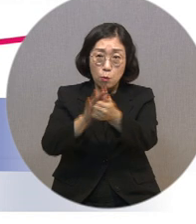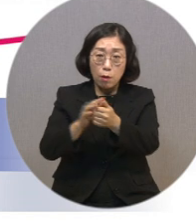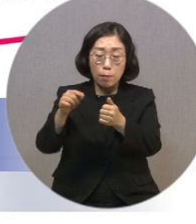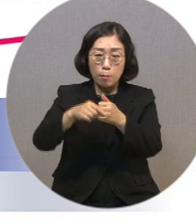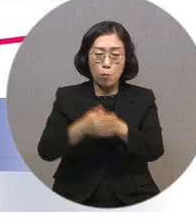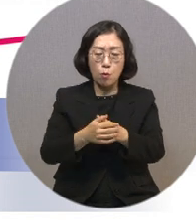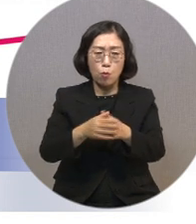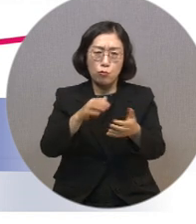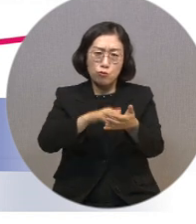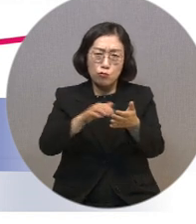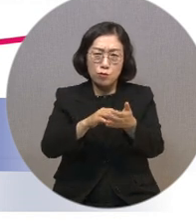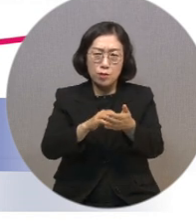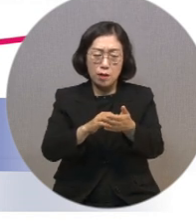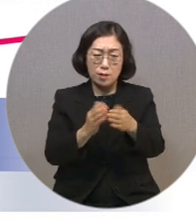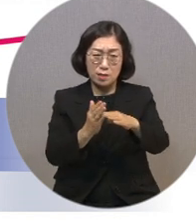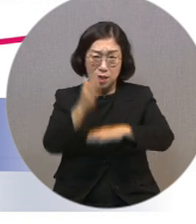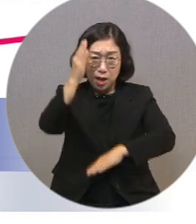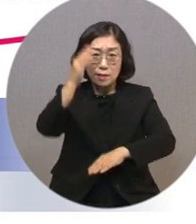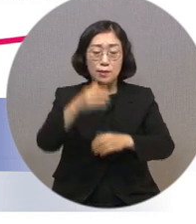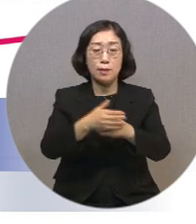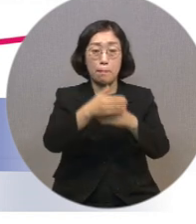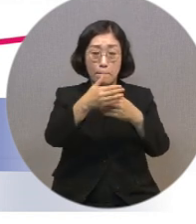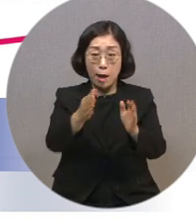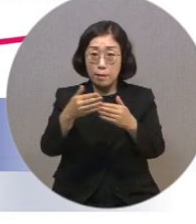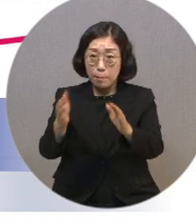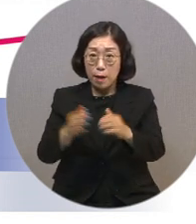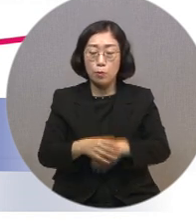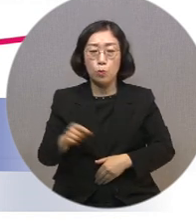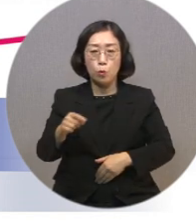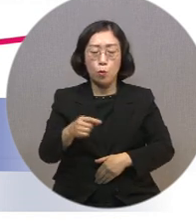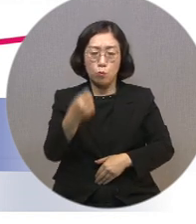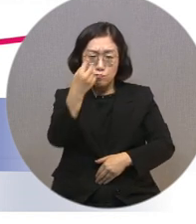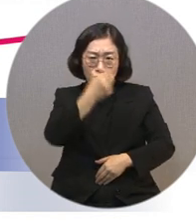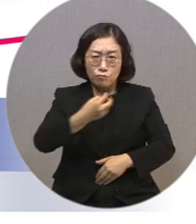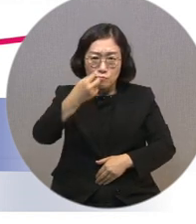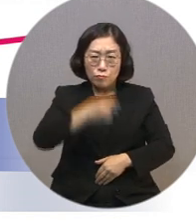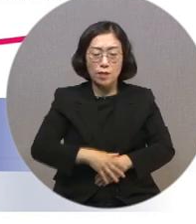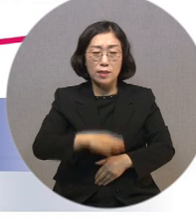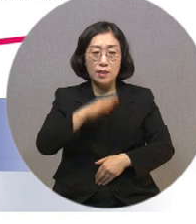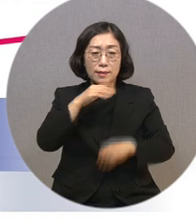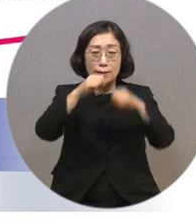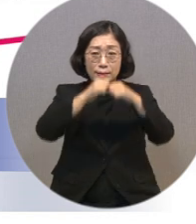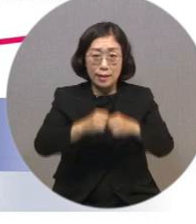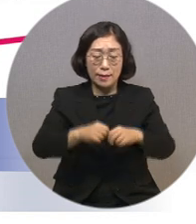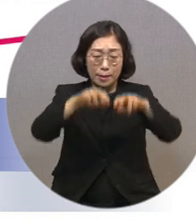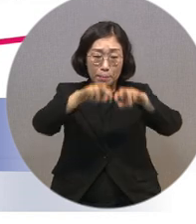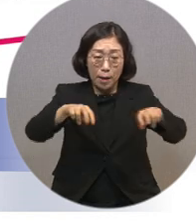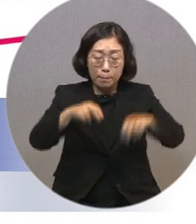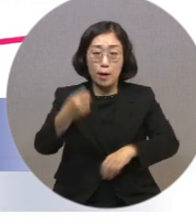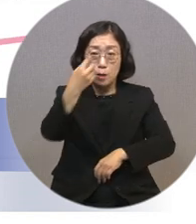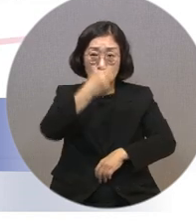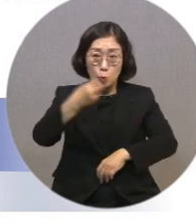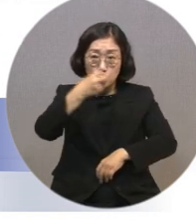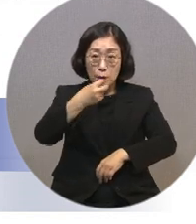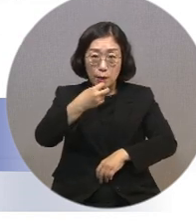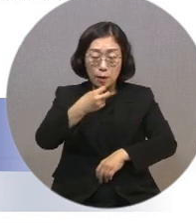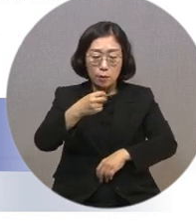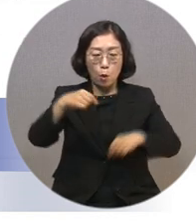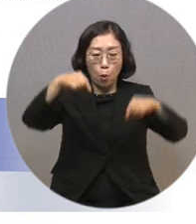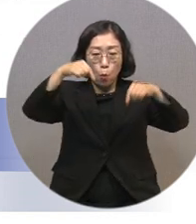개선을 위해 특수교육 여권 전담기구 구성과이 특수교육 실태 조사 등을 위한 의견 수렴을